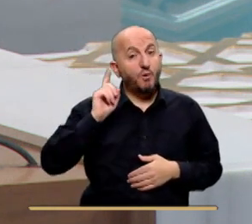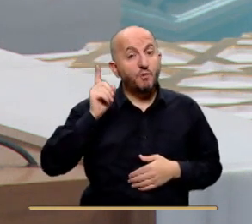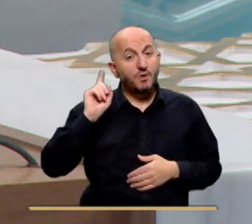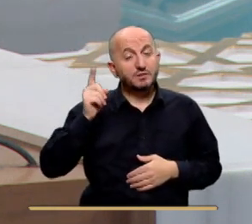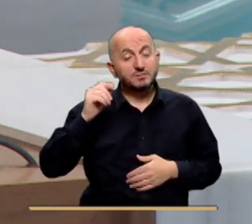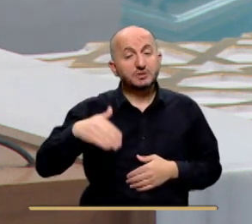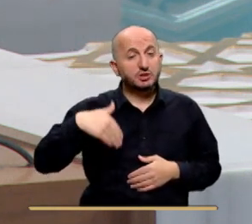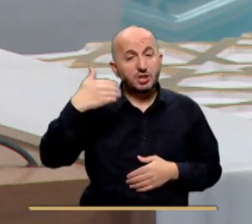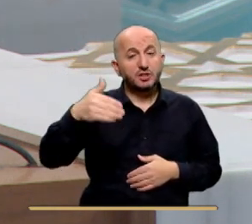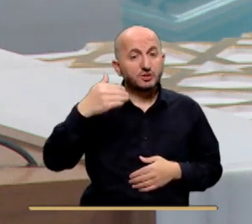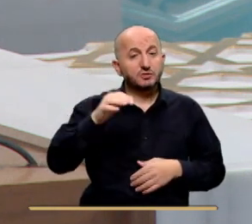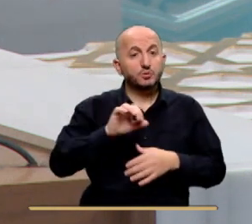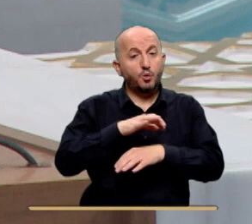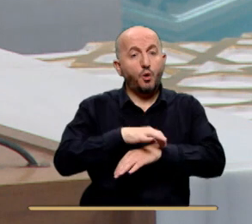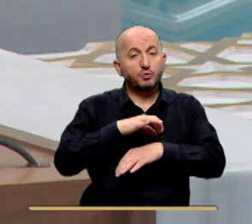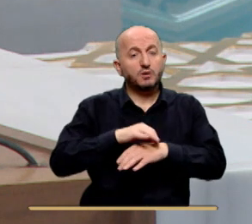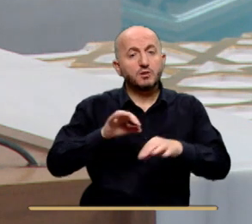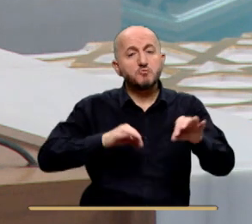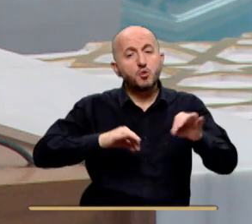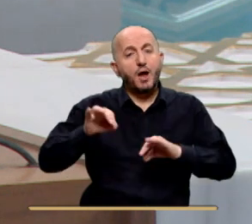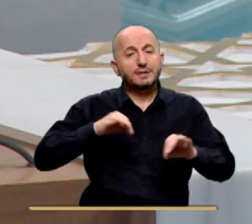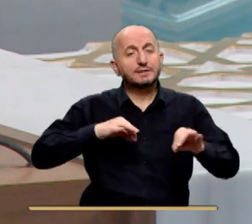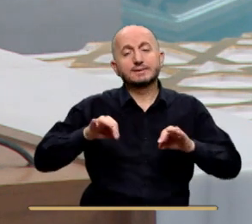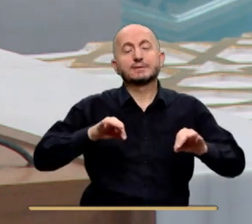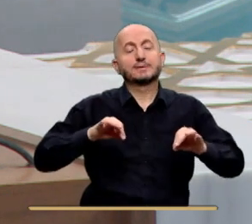muallimlerini, geleceğin tıpçısını, mühendisini